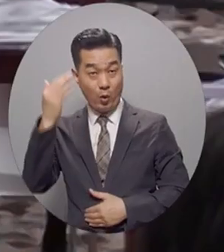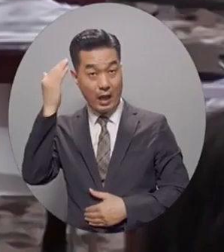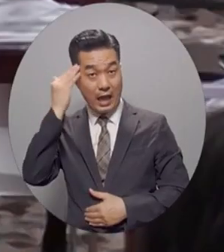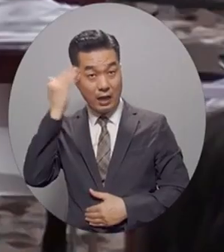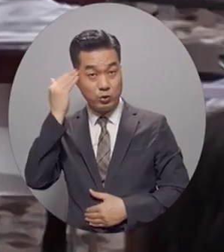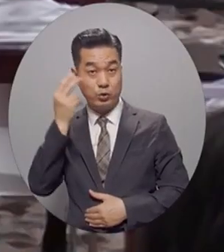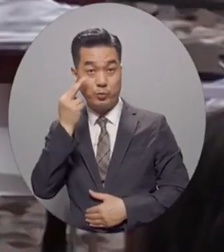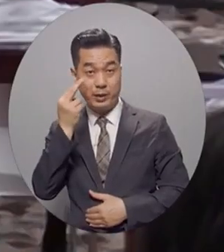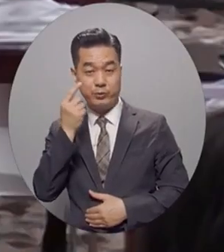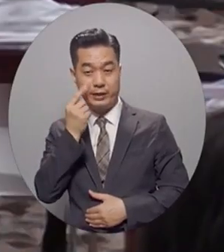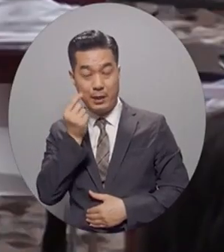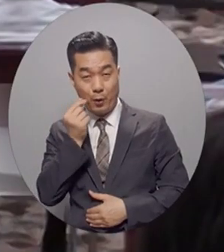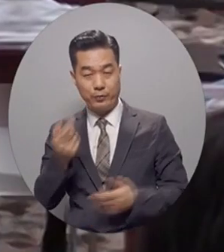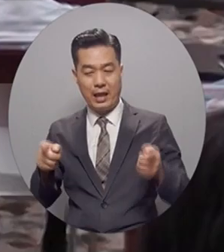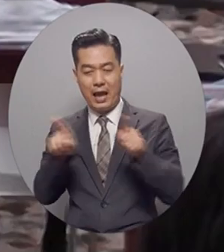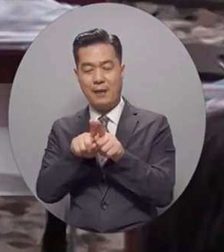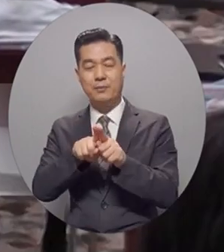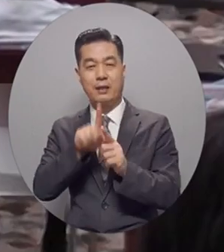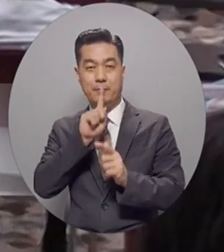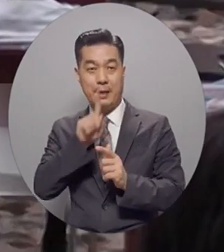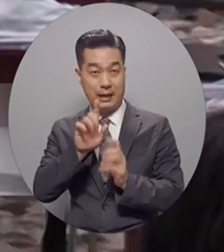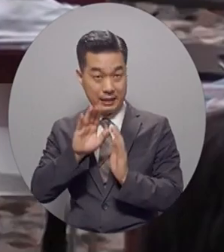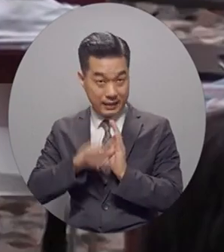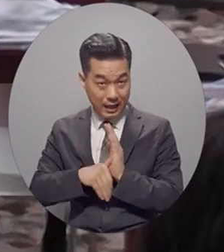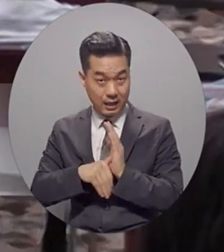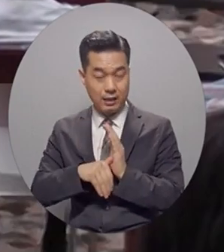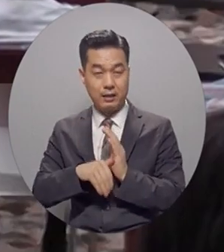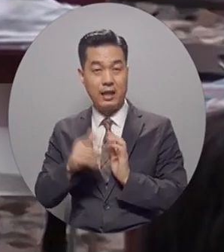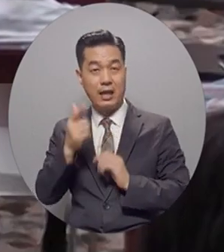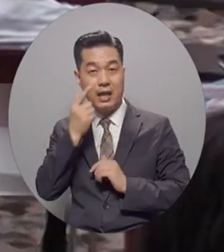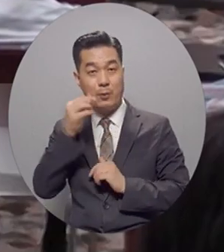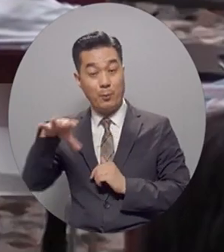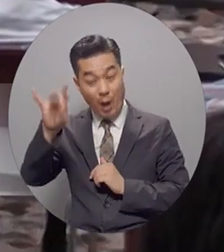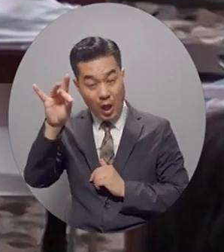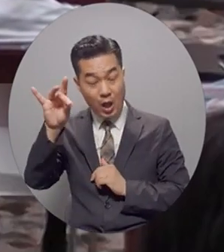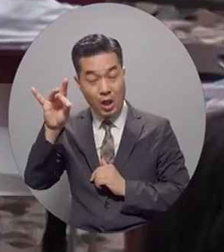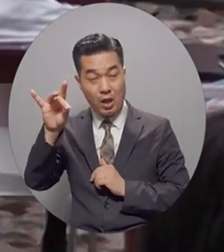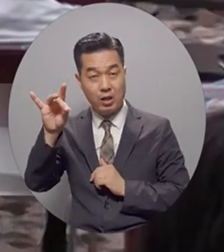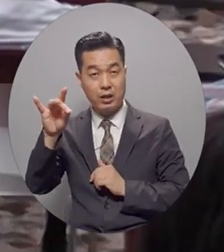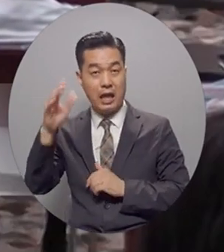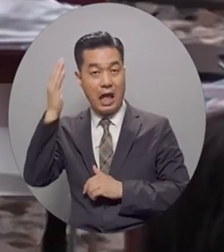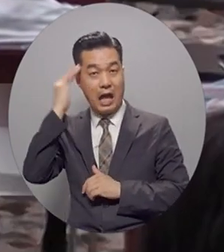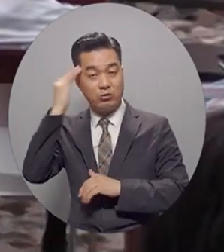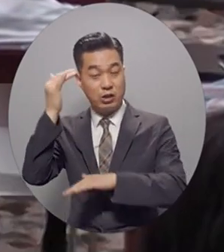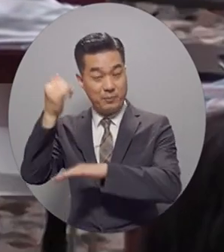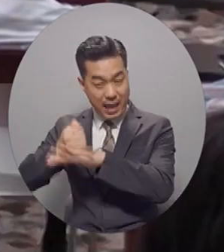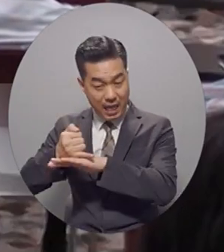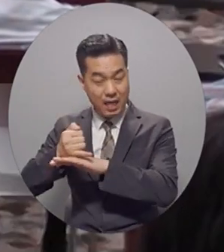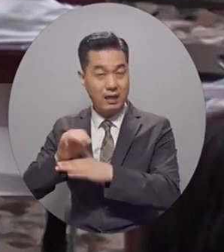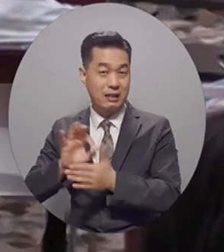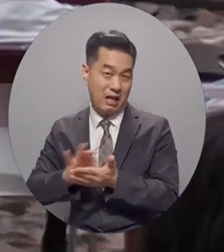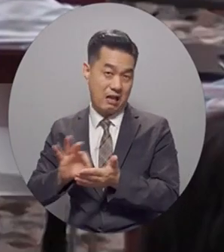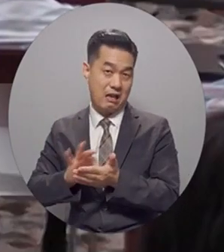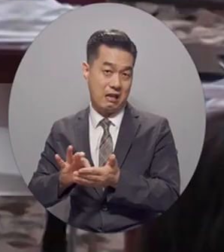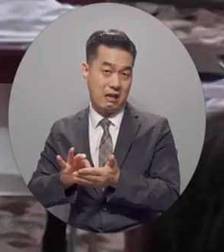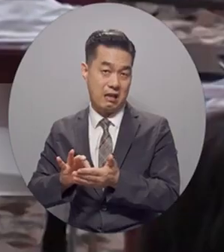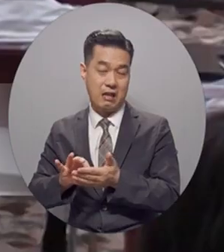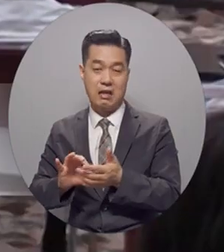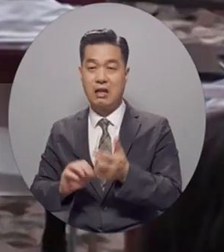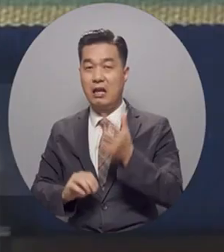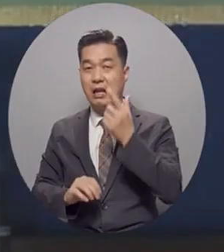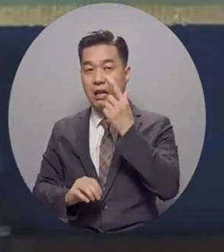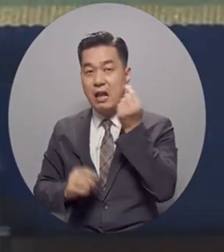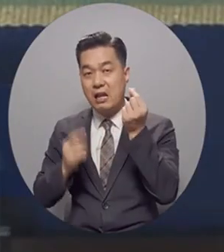미국, 일본을 함께 언급할 때도 일본을 맨 앞에, 한국을 맨 뒤에 붙이며 꼬박꼬박